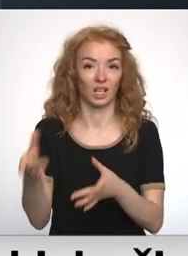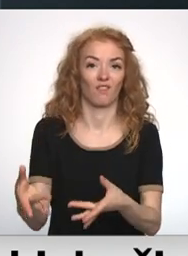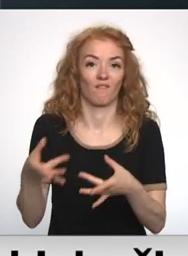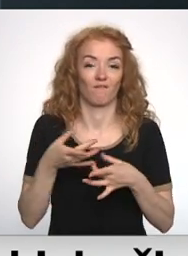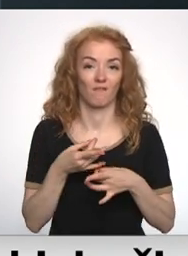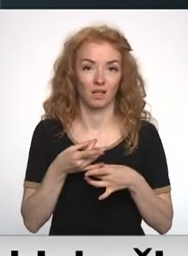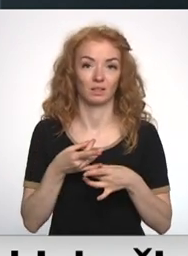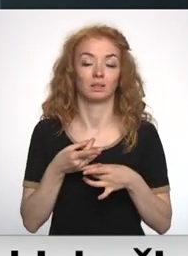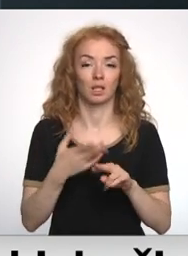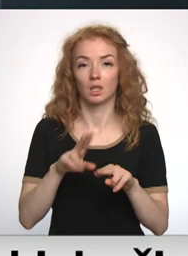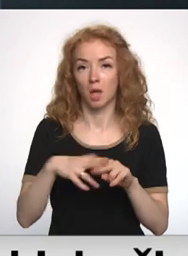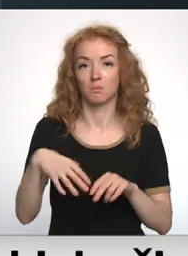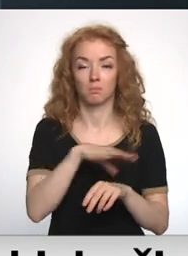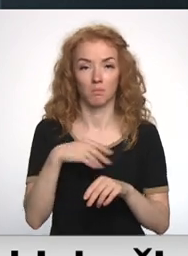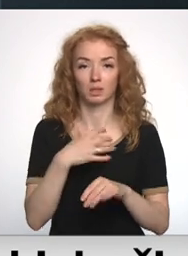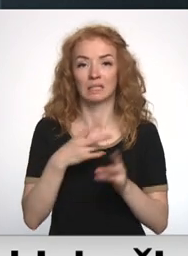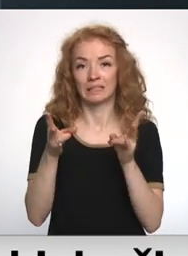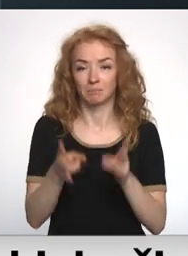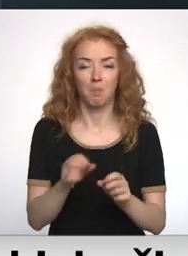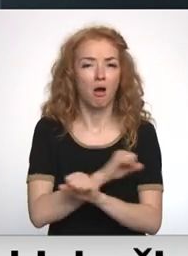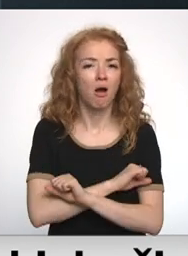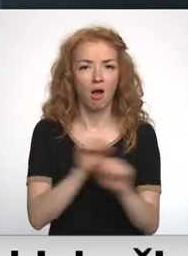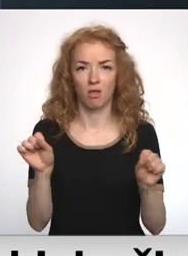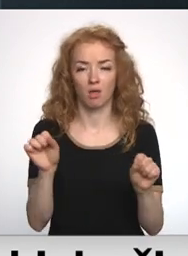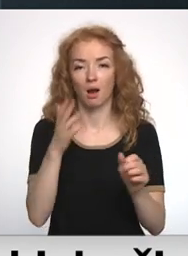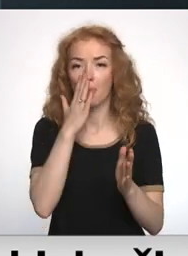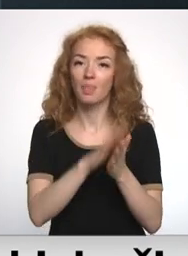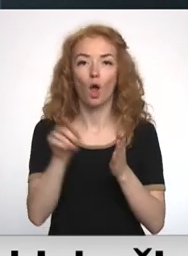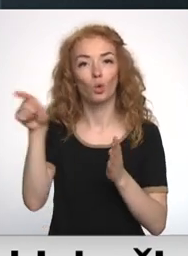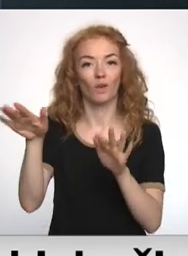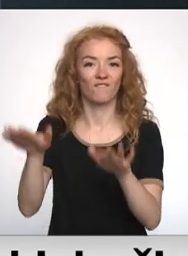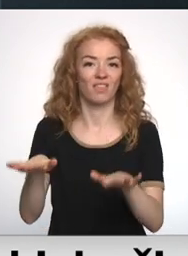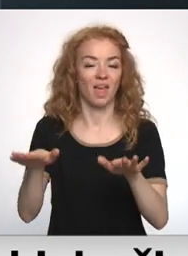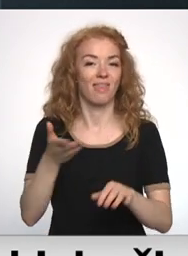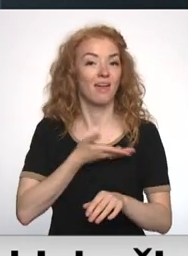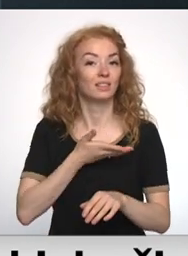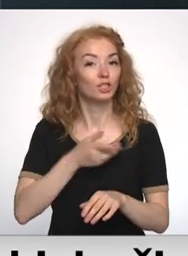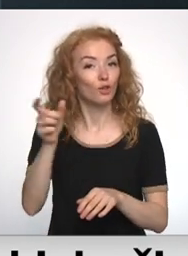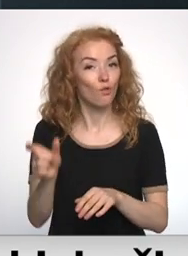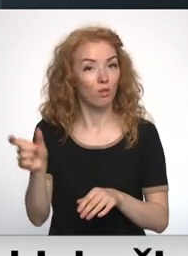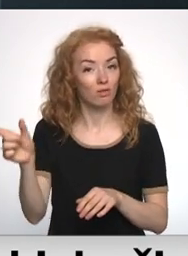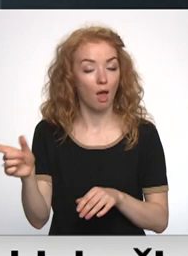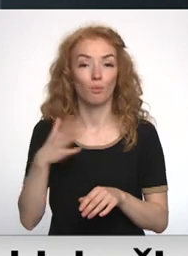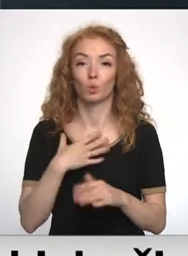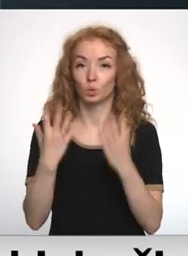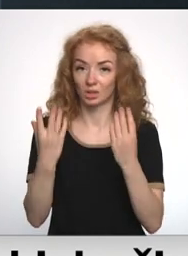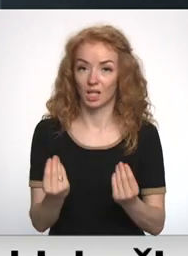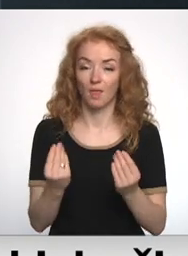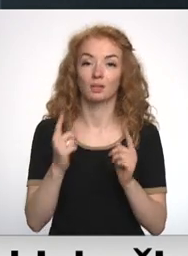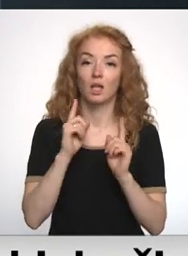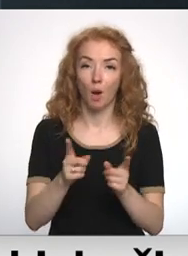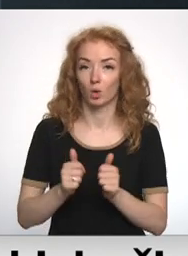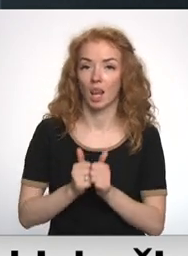infekciozo aģentu, tad mēs saslimstam daudz ātrāk nekā vietējie iedzīvotāji. Mums mūsdienās jau ir jābūt